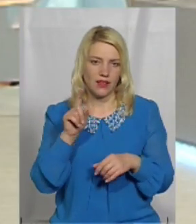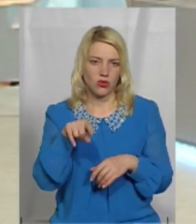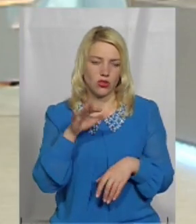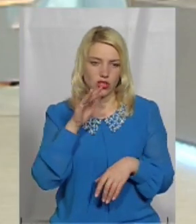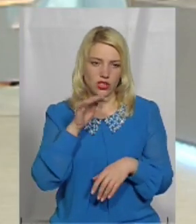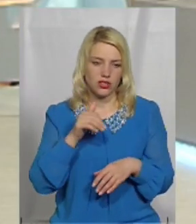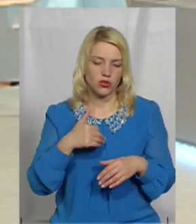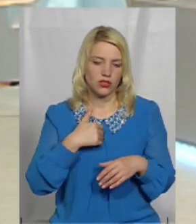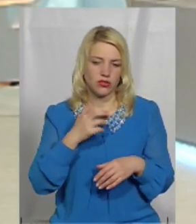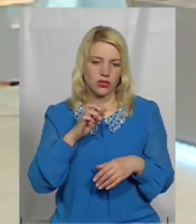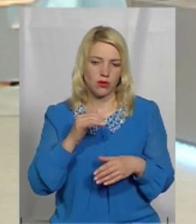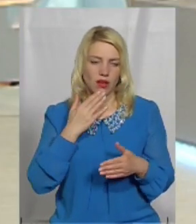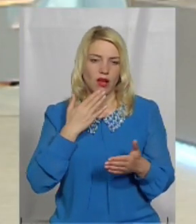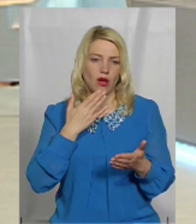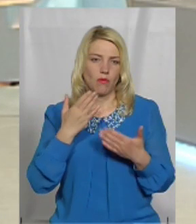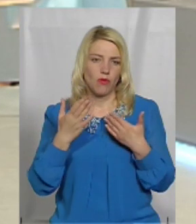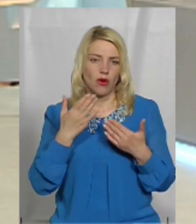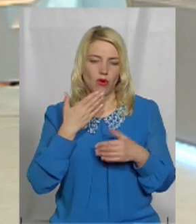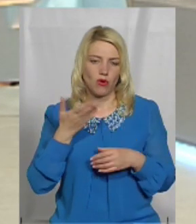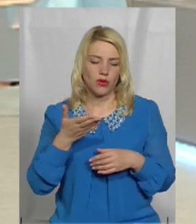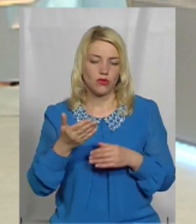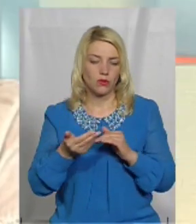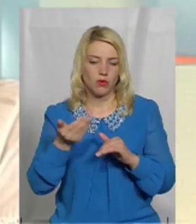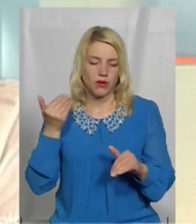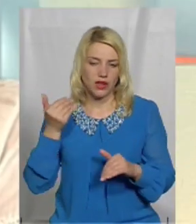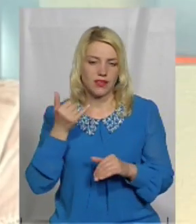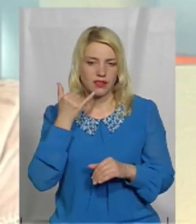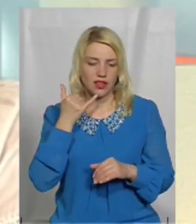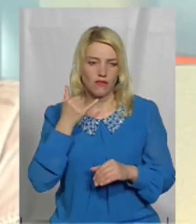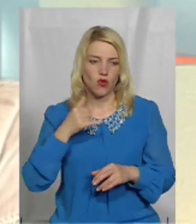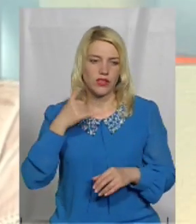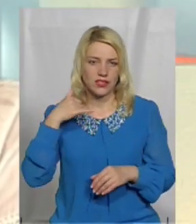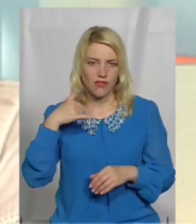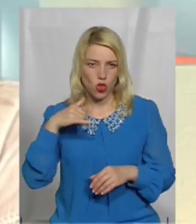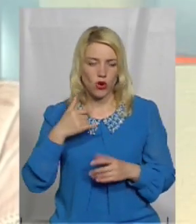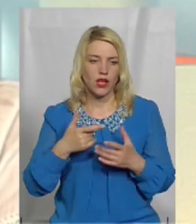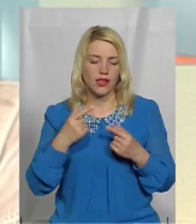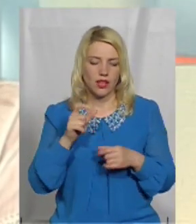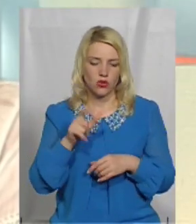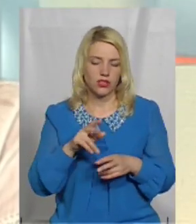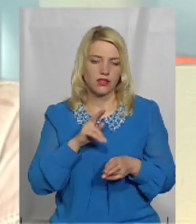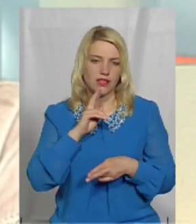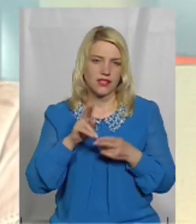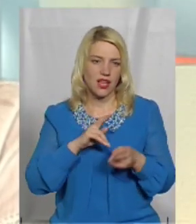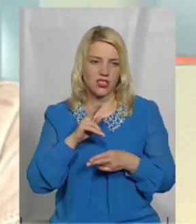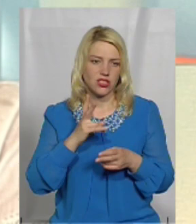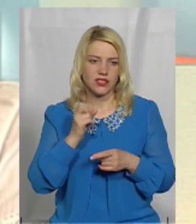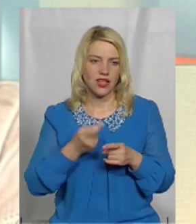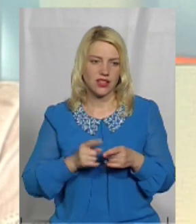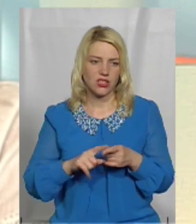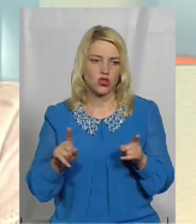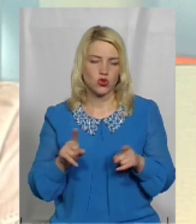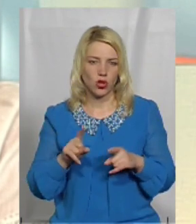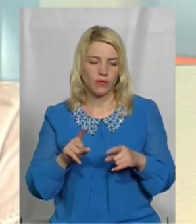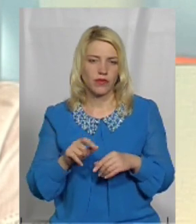би хотілося і прокоментувати попередній телефонний дзвінок, де людина справді скаржилася на те,